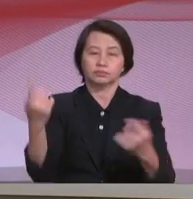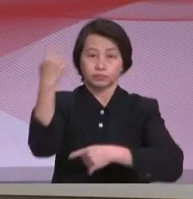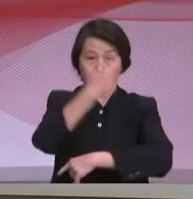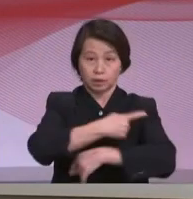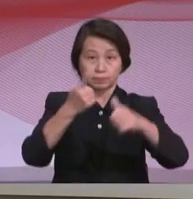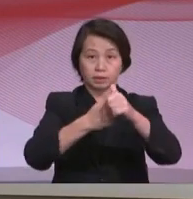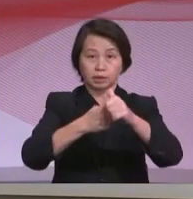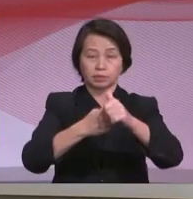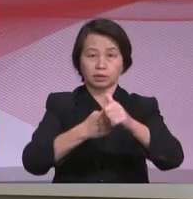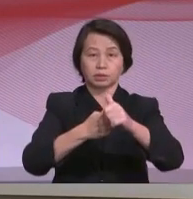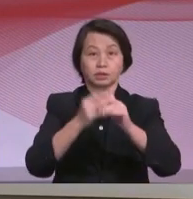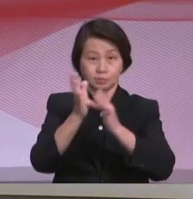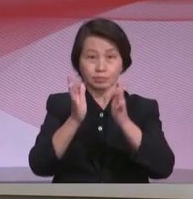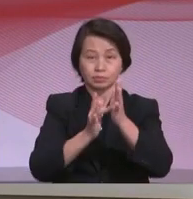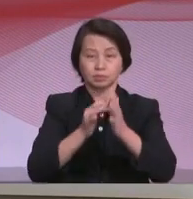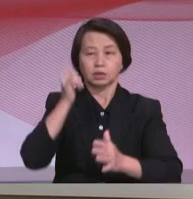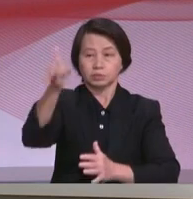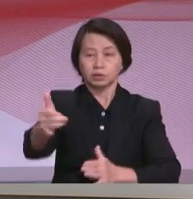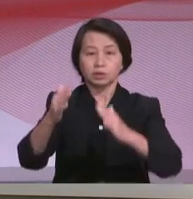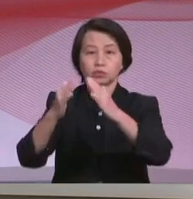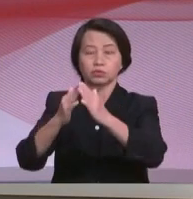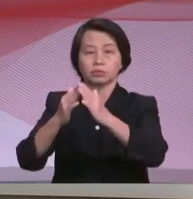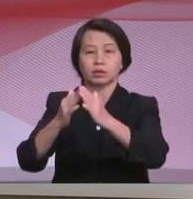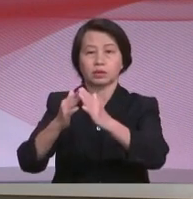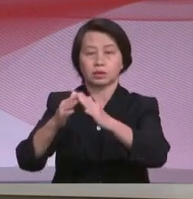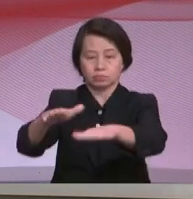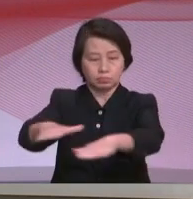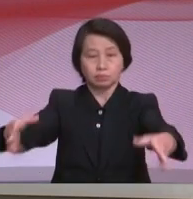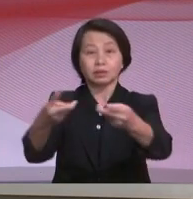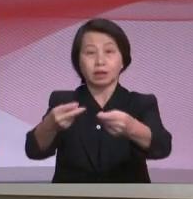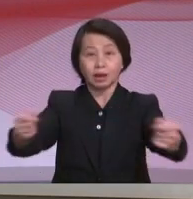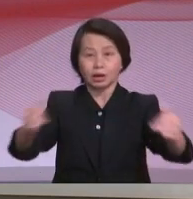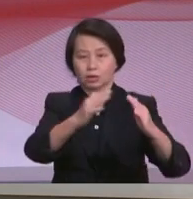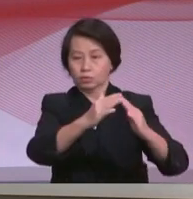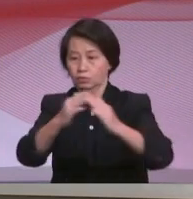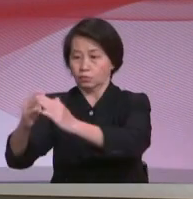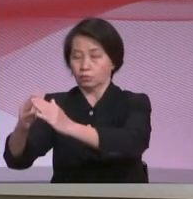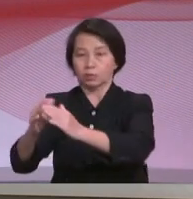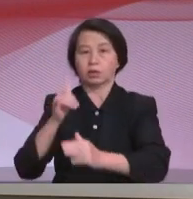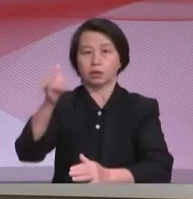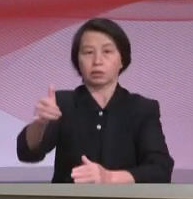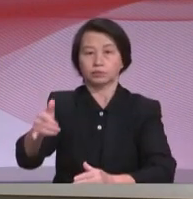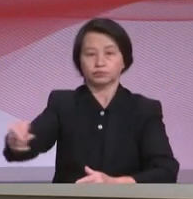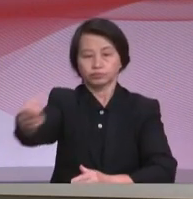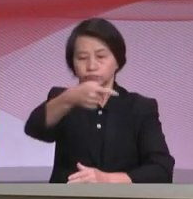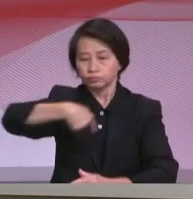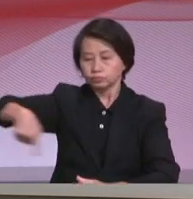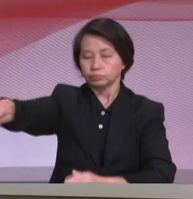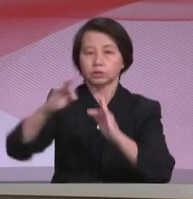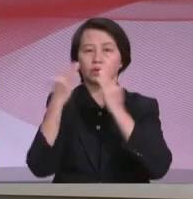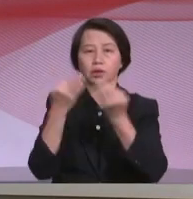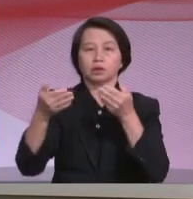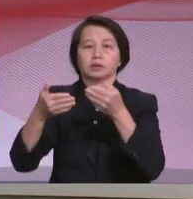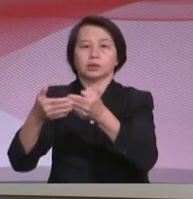pertama, ya, di rumah kediaman landed bertanah hanya di kalangan keluarga terdekat dan